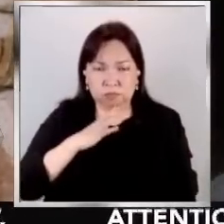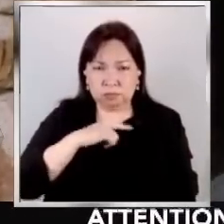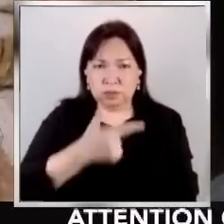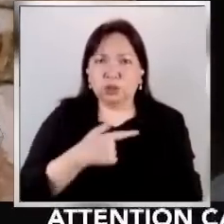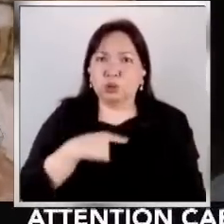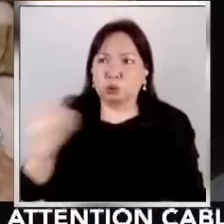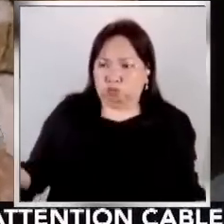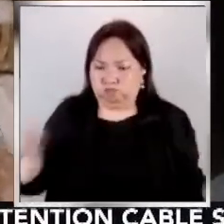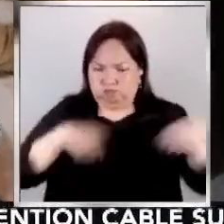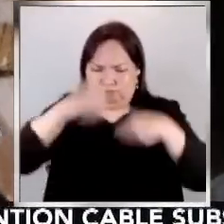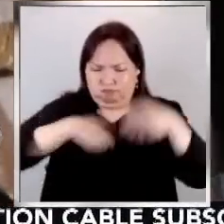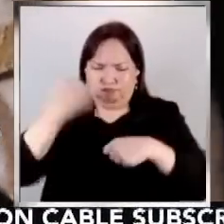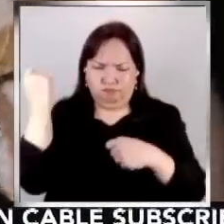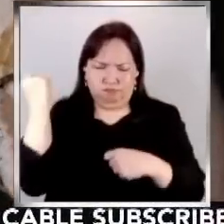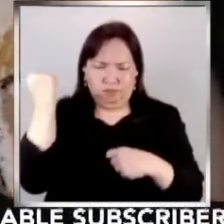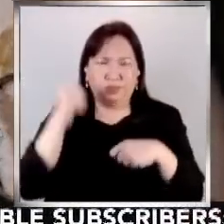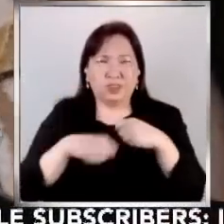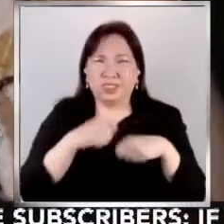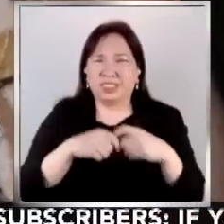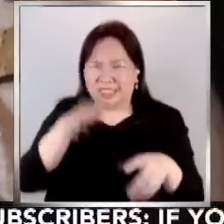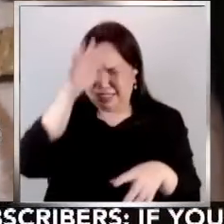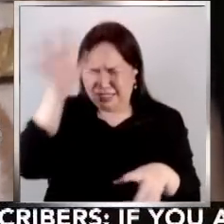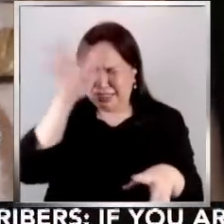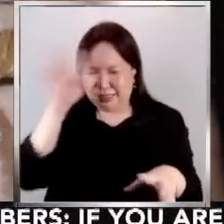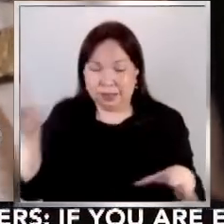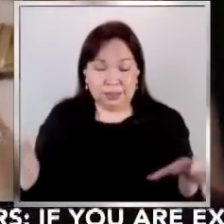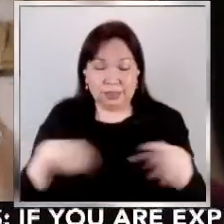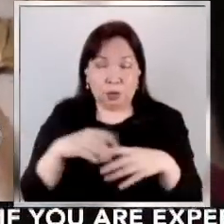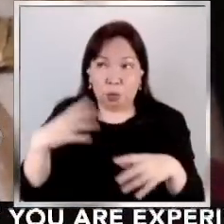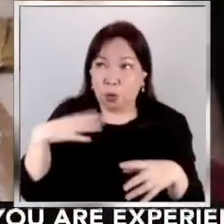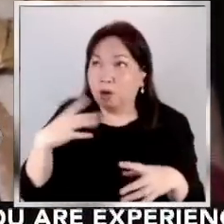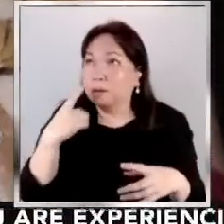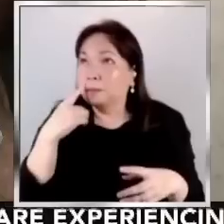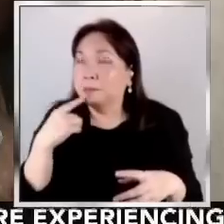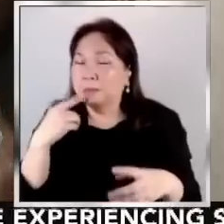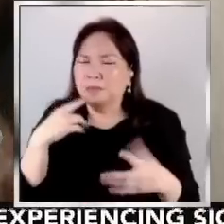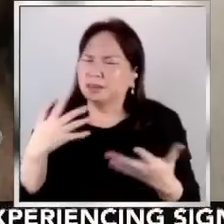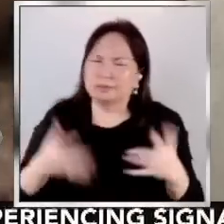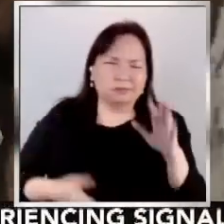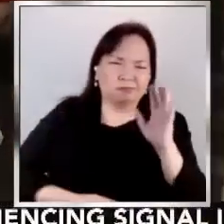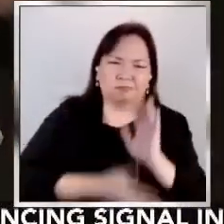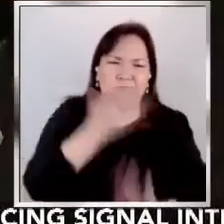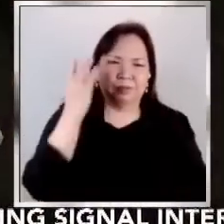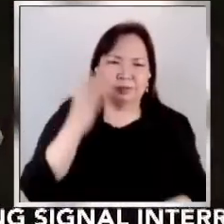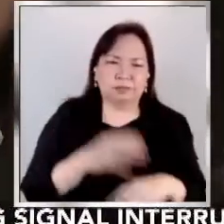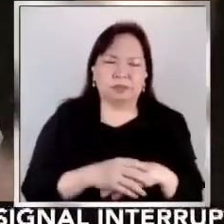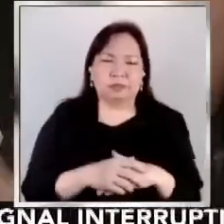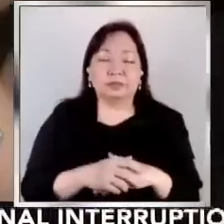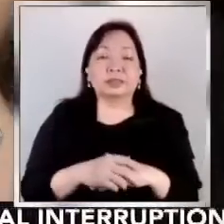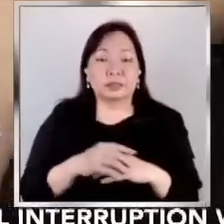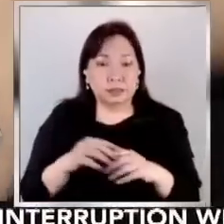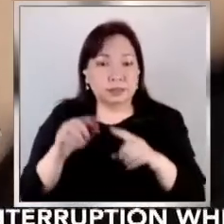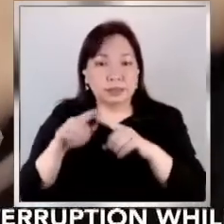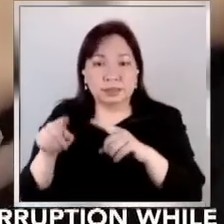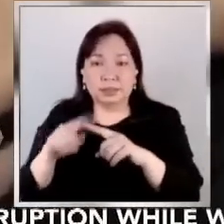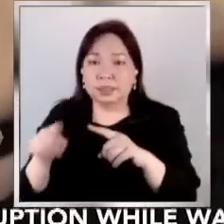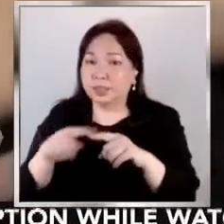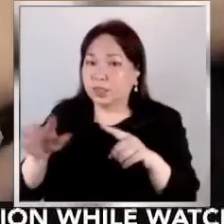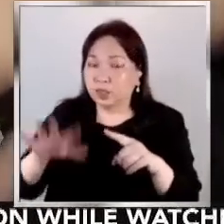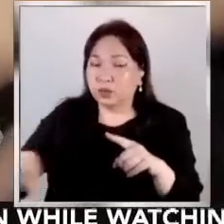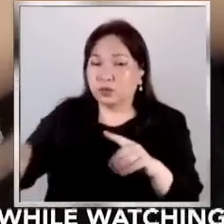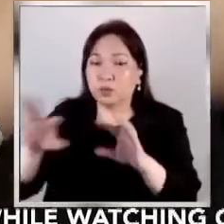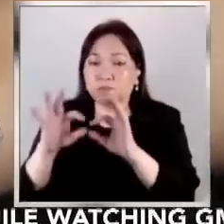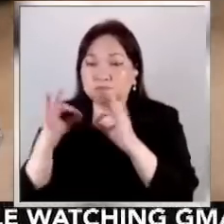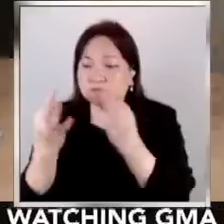ako. Hindi ko na po talaga inantay na umano kami ng anak ko sa loob. Tulong-tulong naman ang mag-anak ni Tatay Carlos Arana